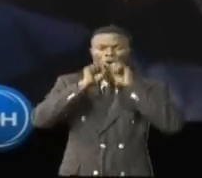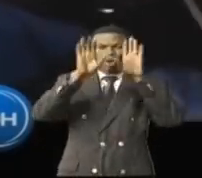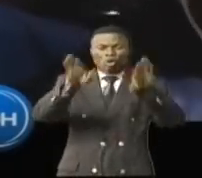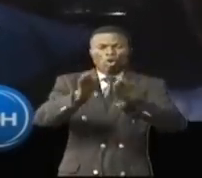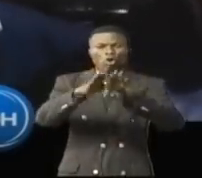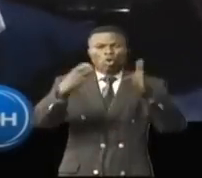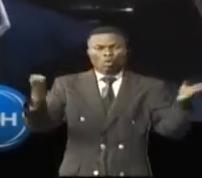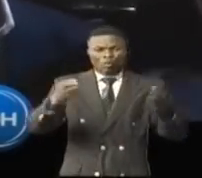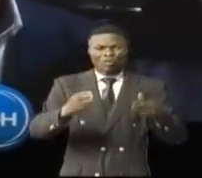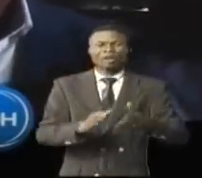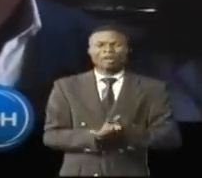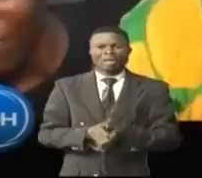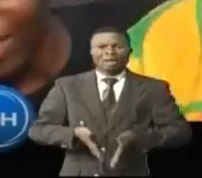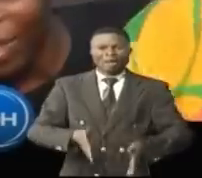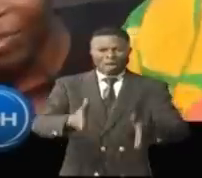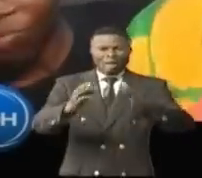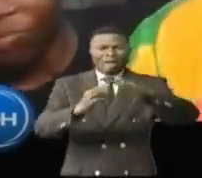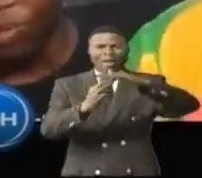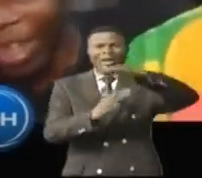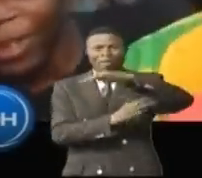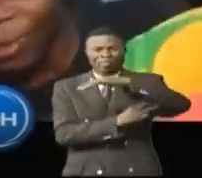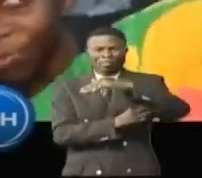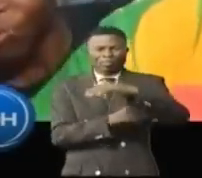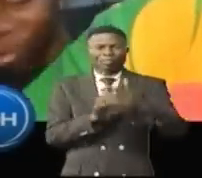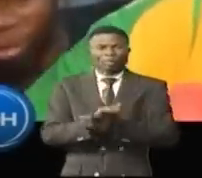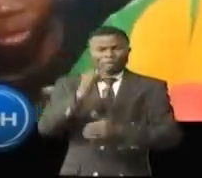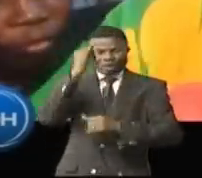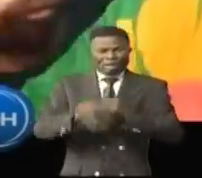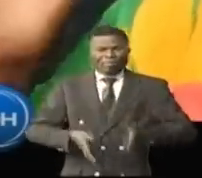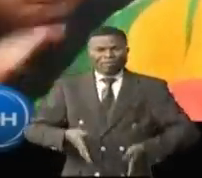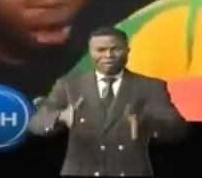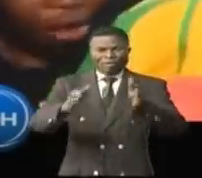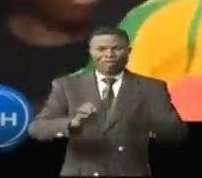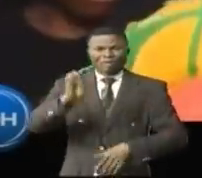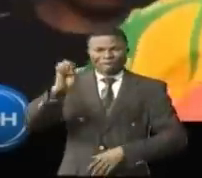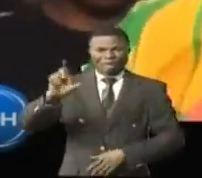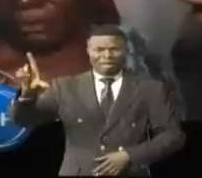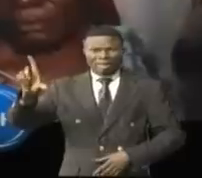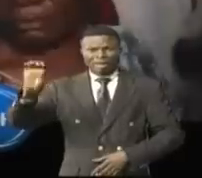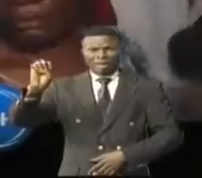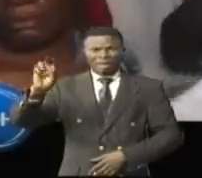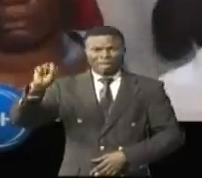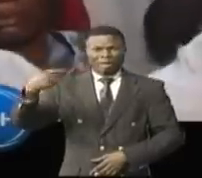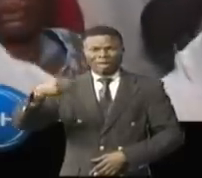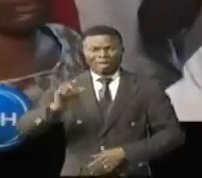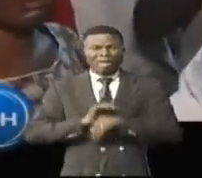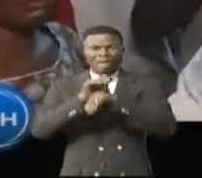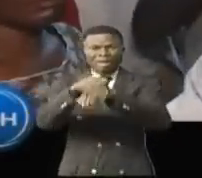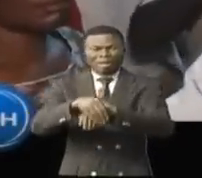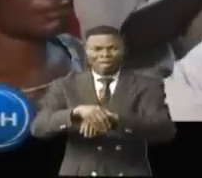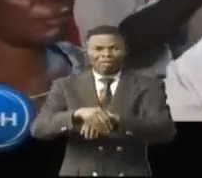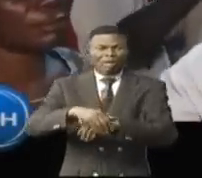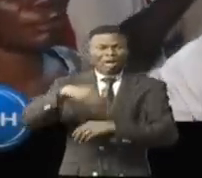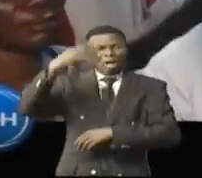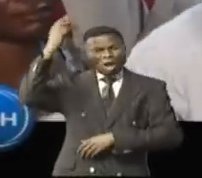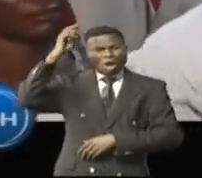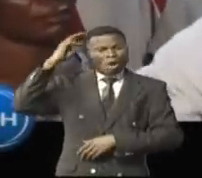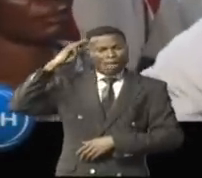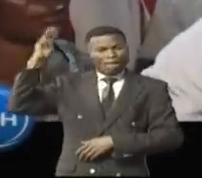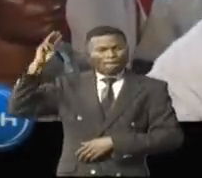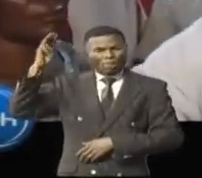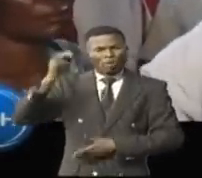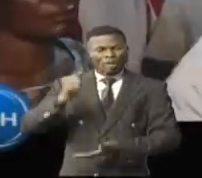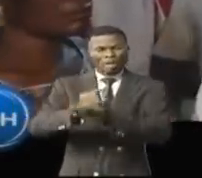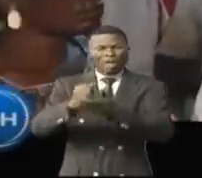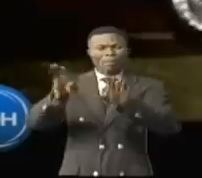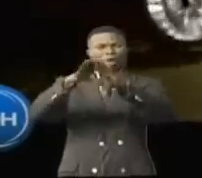fait ces ponts. Le parachèvement de l'avenue Elenge Saki débouche sur Mongafula permettra le